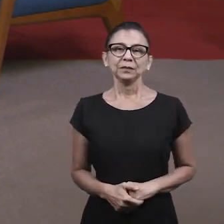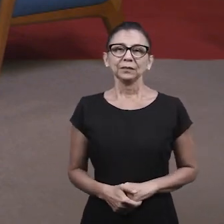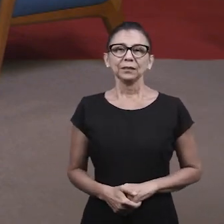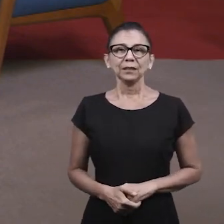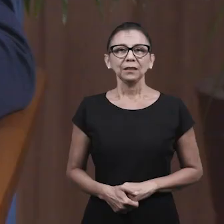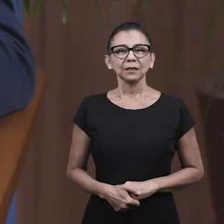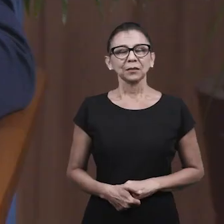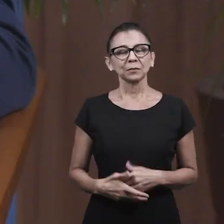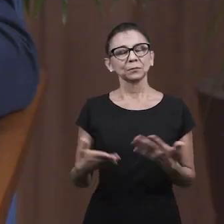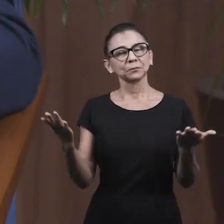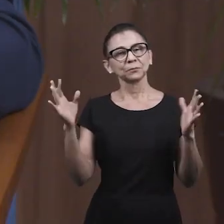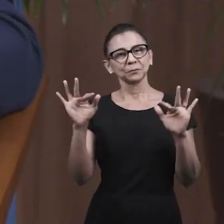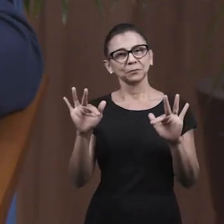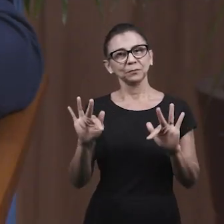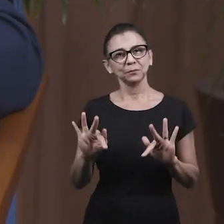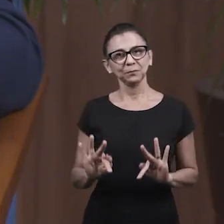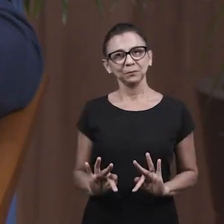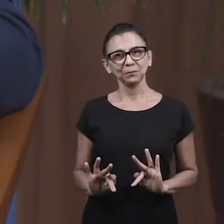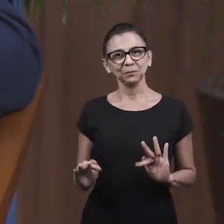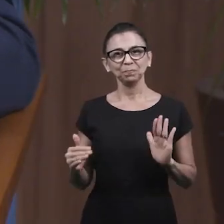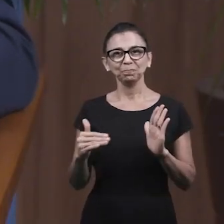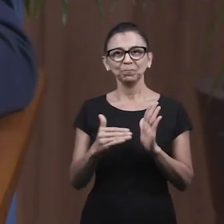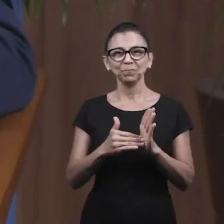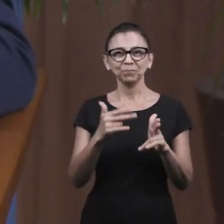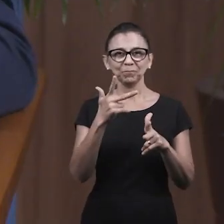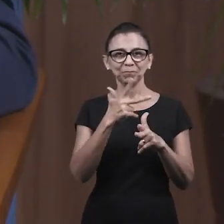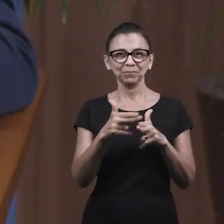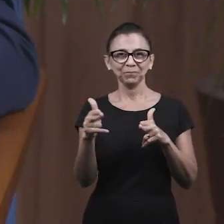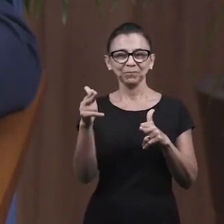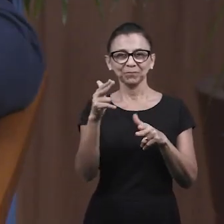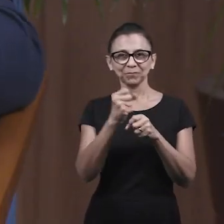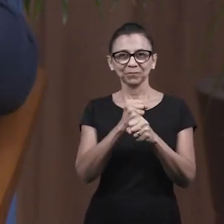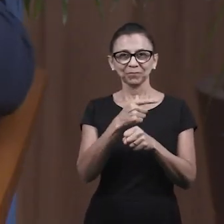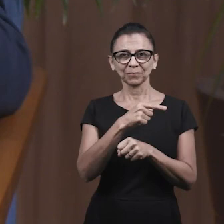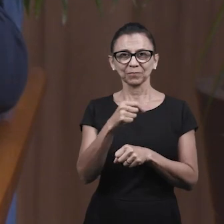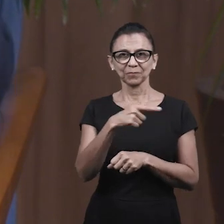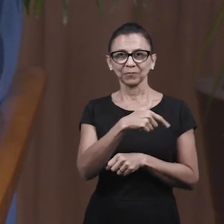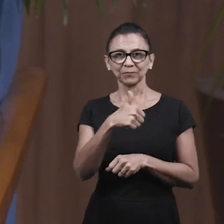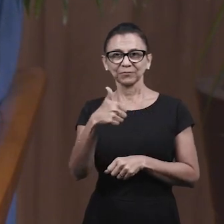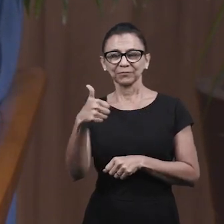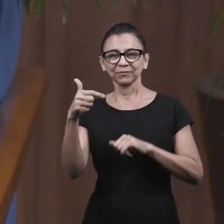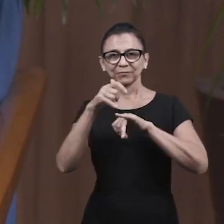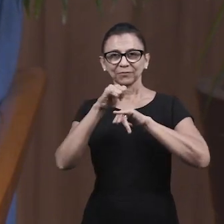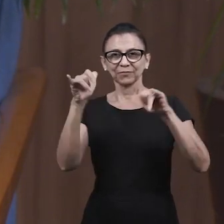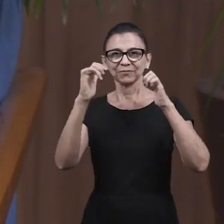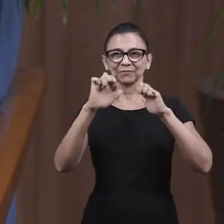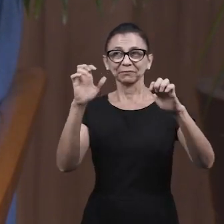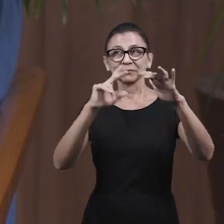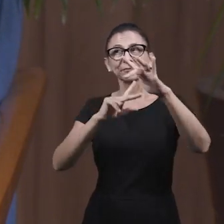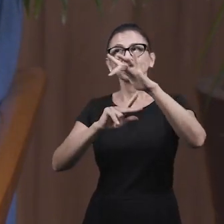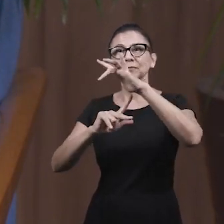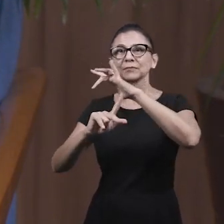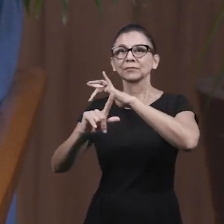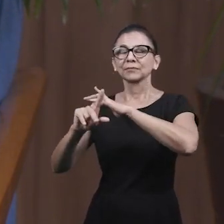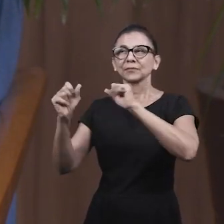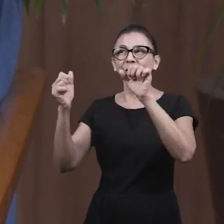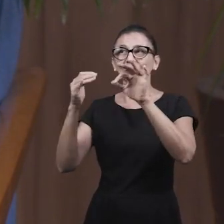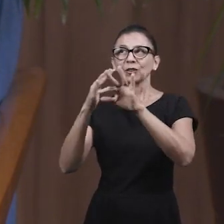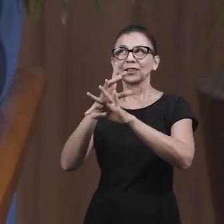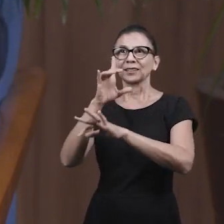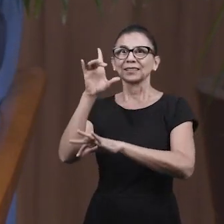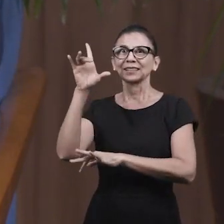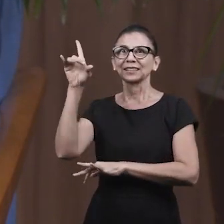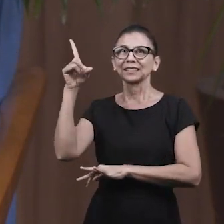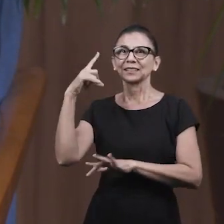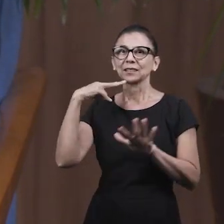au Brésil. Et ainsi, nous arrivons à la fin de cette dernière édition de l'année de la formation en annonçant l'Évangile éternel. Mais